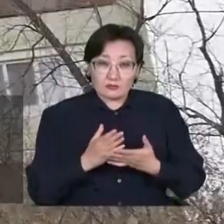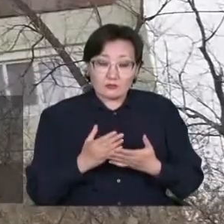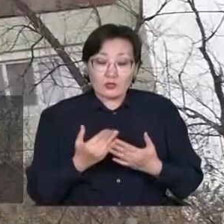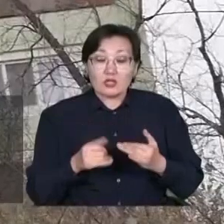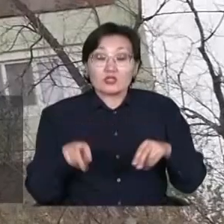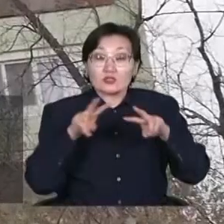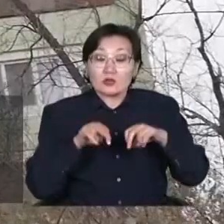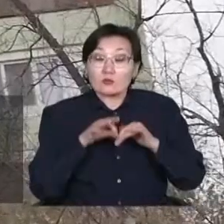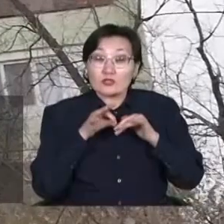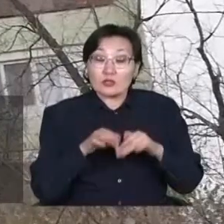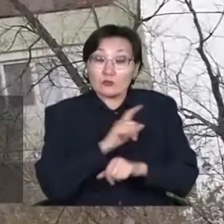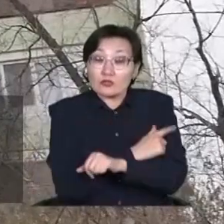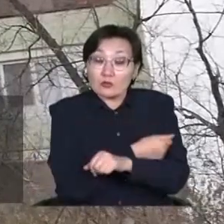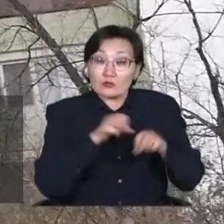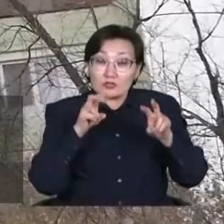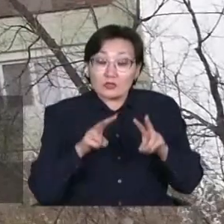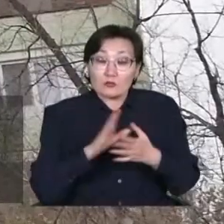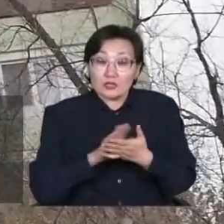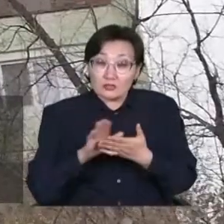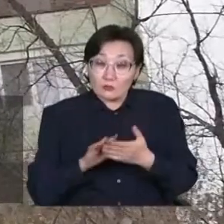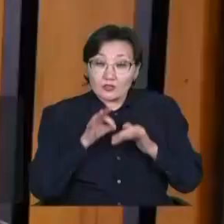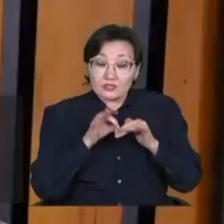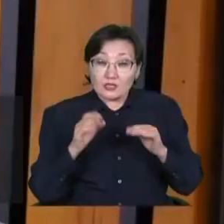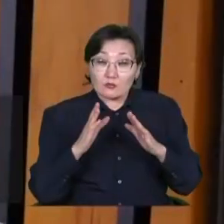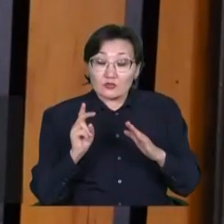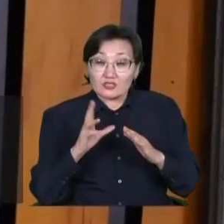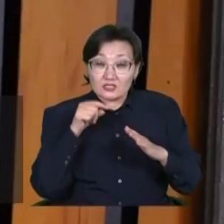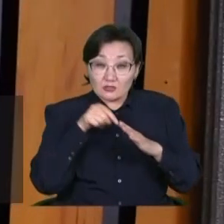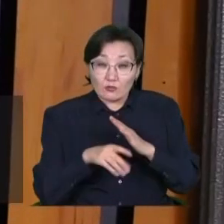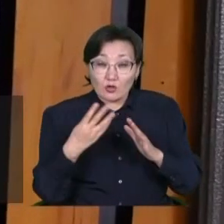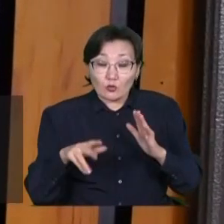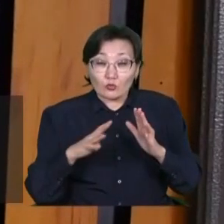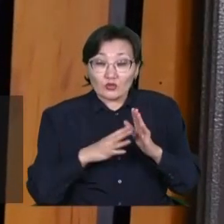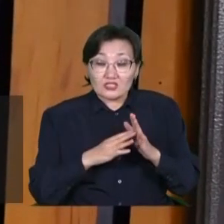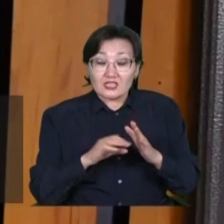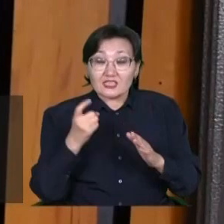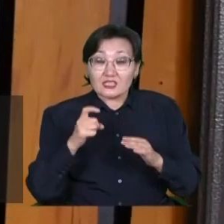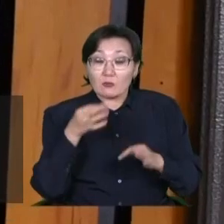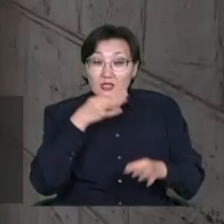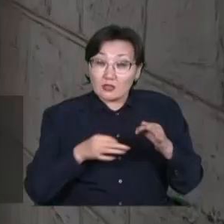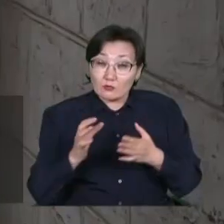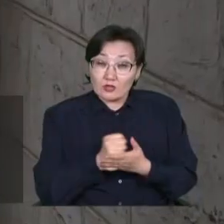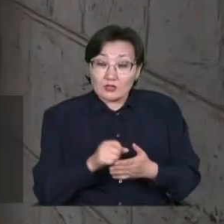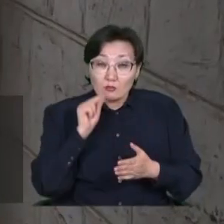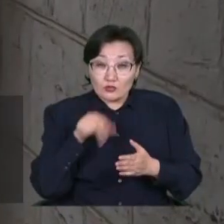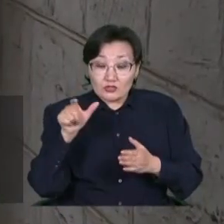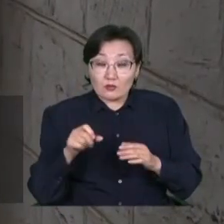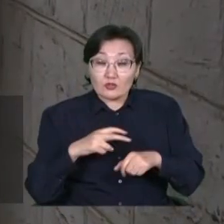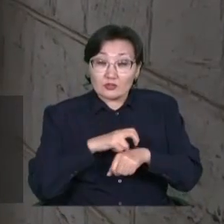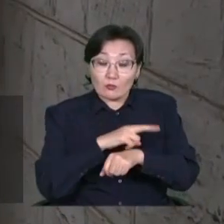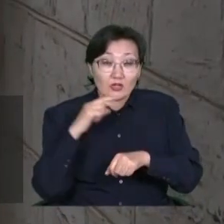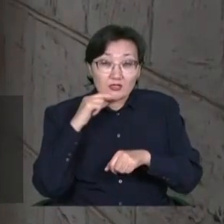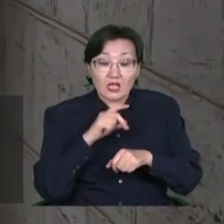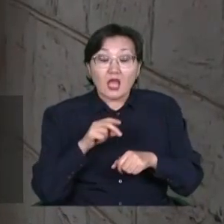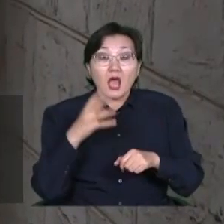кетейік, тексеріс жүргізген санитар маманда дезинфекция жасалған баспана ішінен 39 химиялық таблетка тапқан еді. Сотталушы жәндік уын Алматының